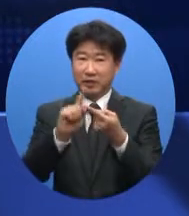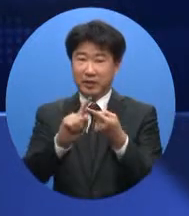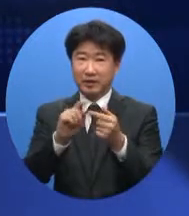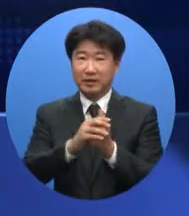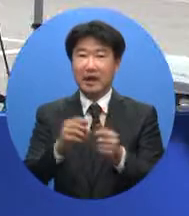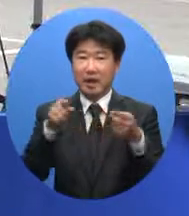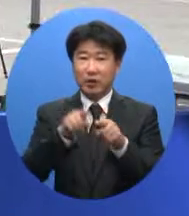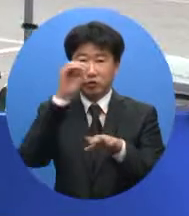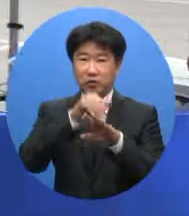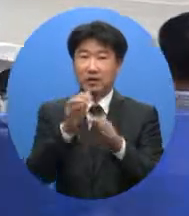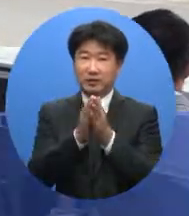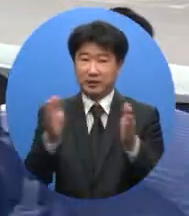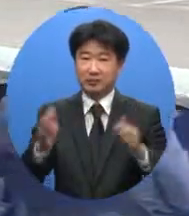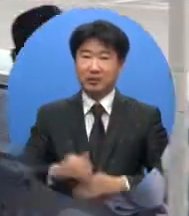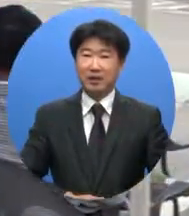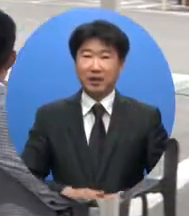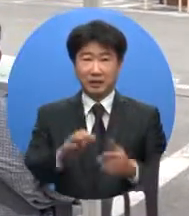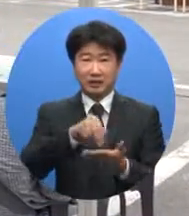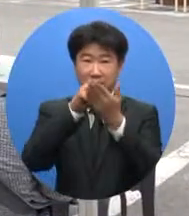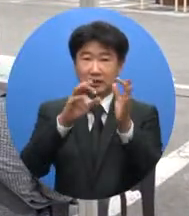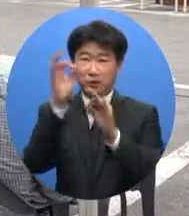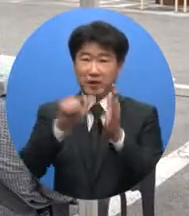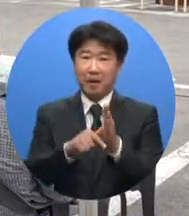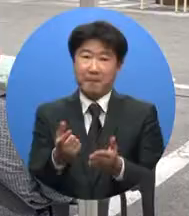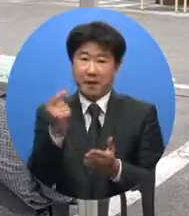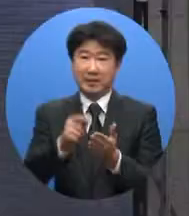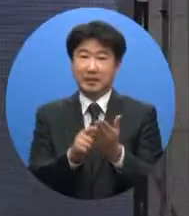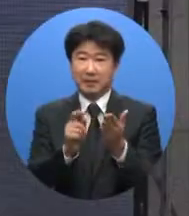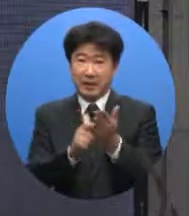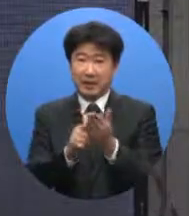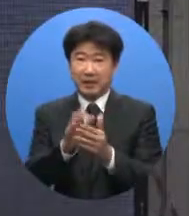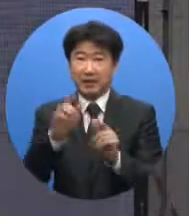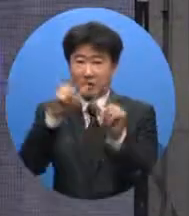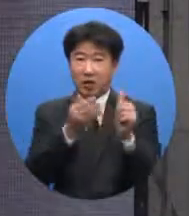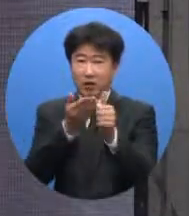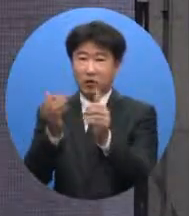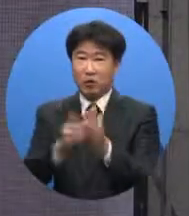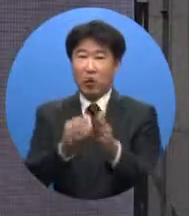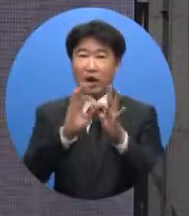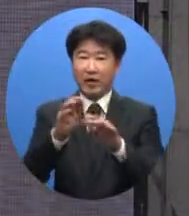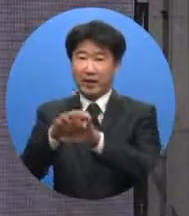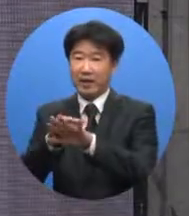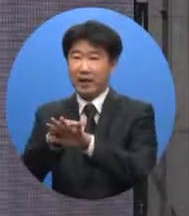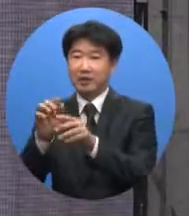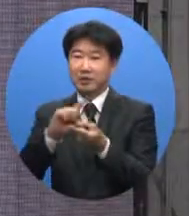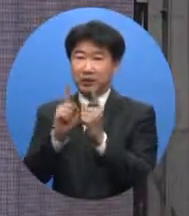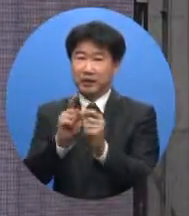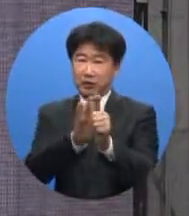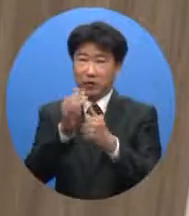실시했습니다. 이번 훈련은 승강기 사고 시 신속한 상황 전파와 관계기관과의 긴급 대응체계 구축을